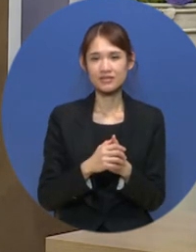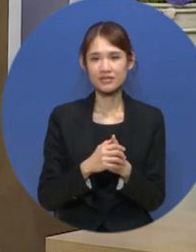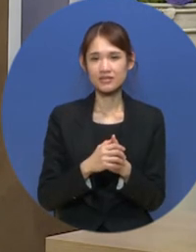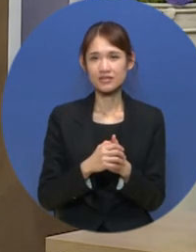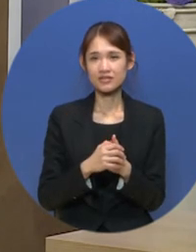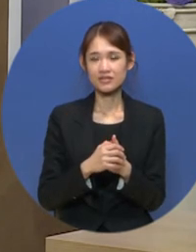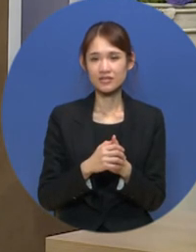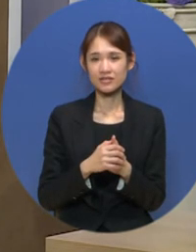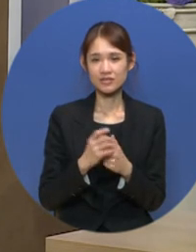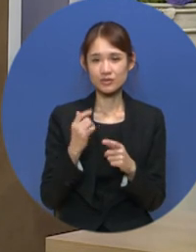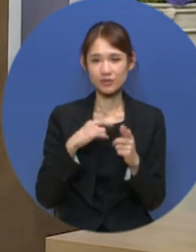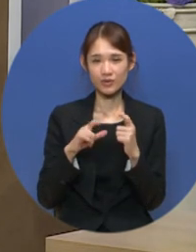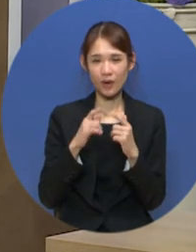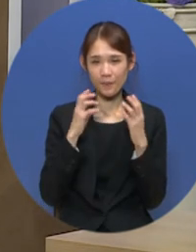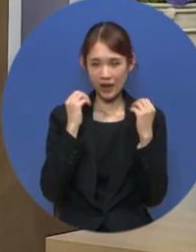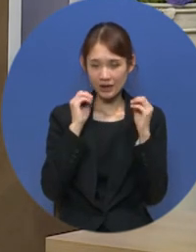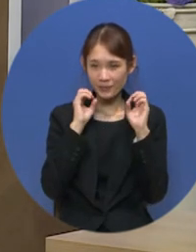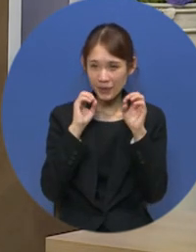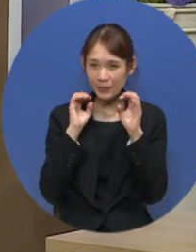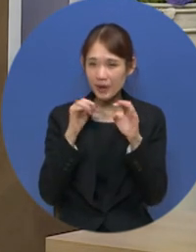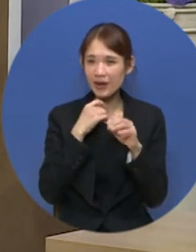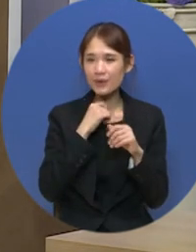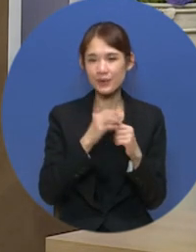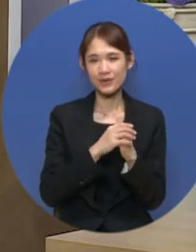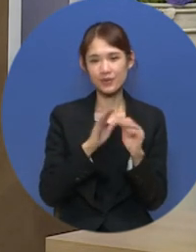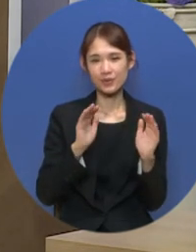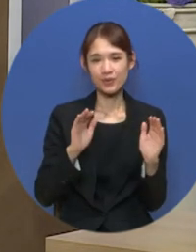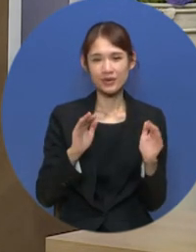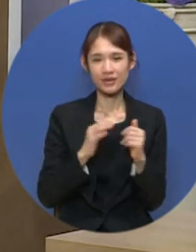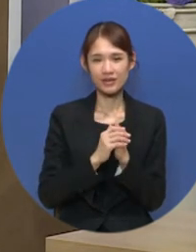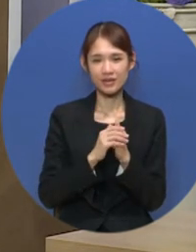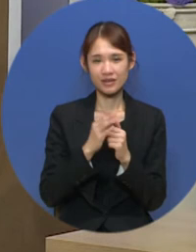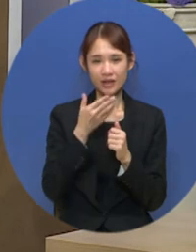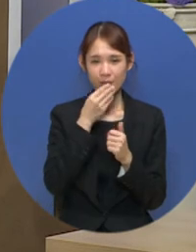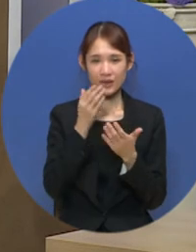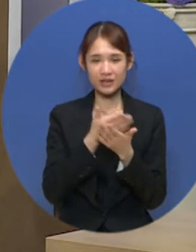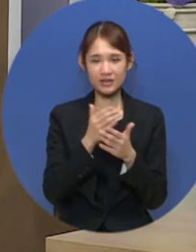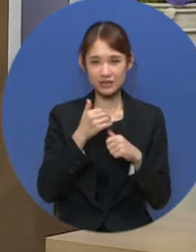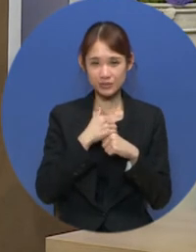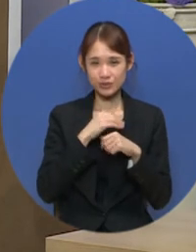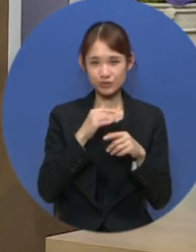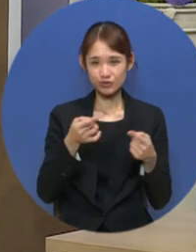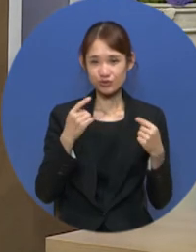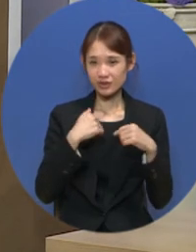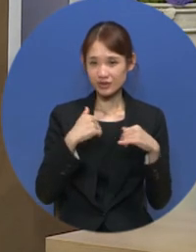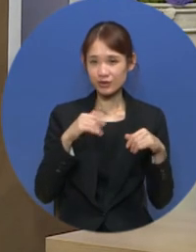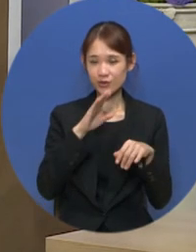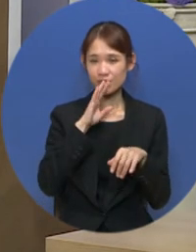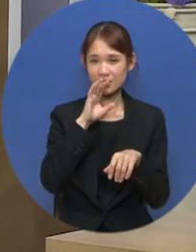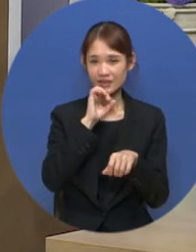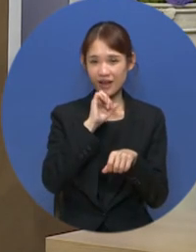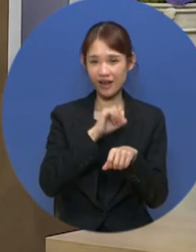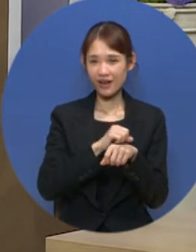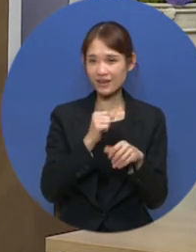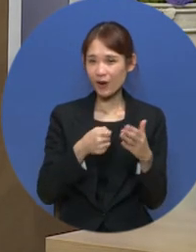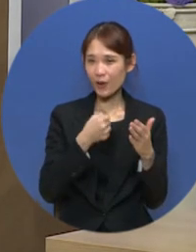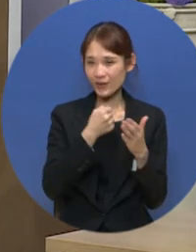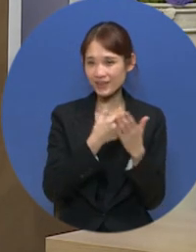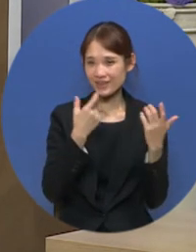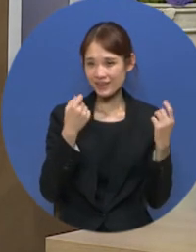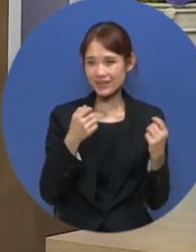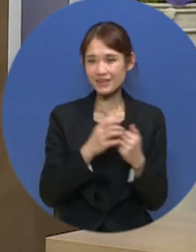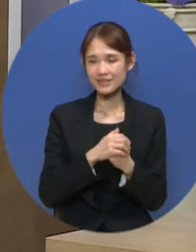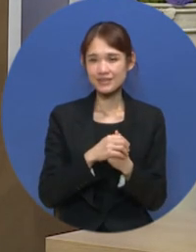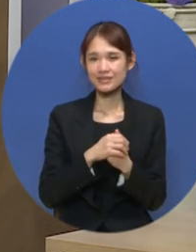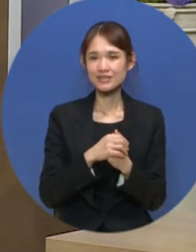이 저는 좀더 많이 알려졌으면 좋겠어요. 그래서 오늘 이 행복남 지킴이에 출연하신 것도 정말 잘하신